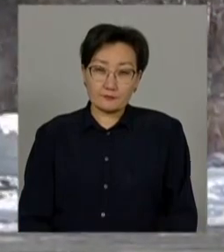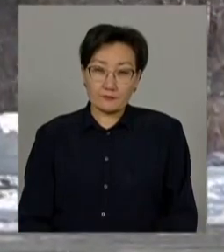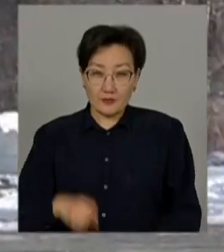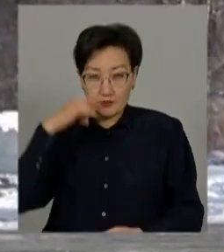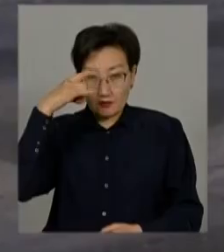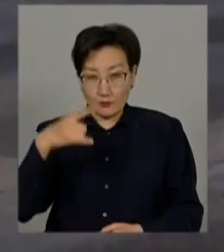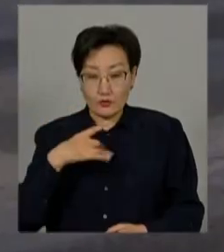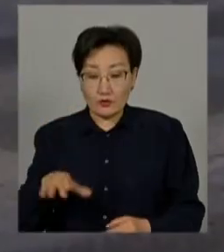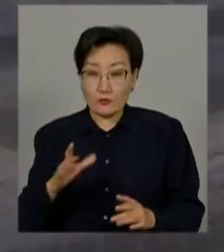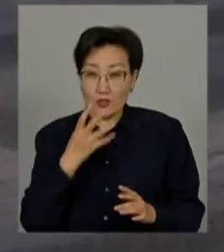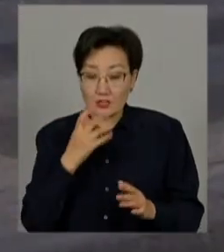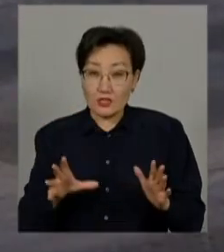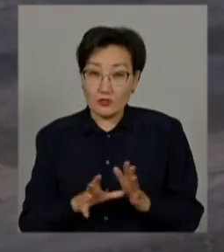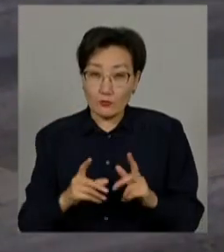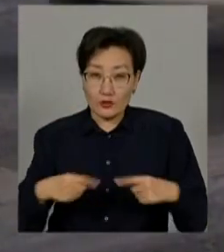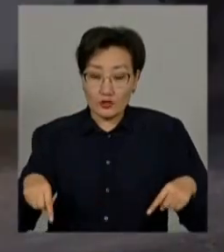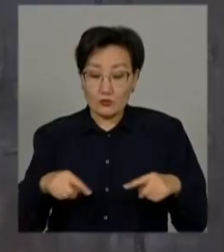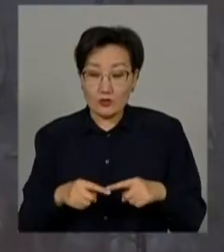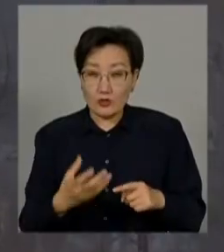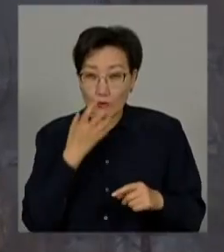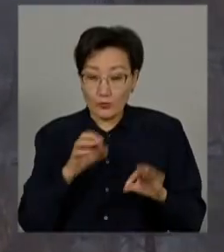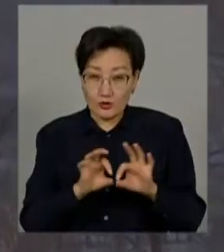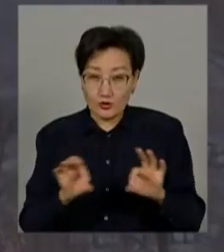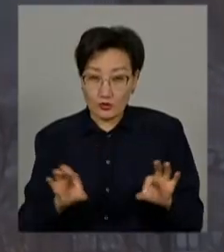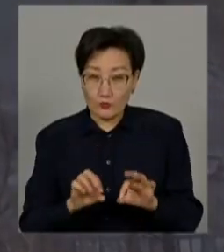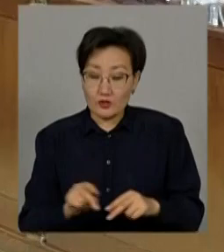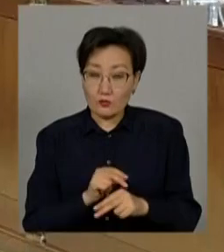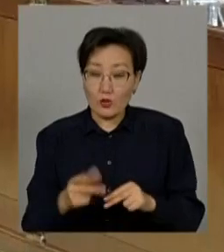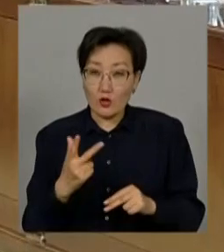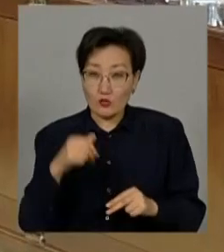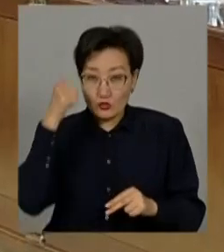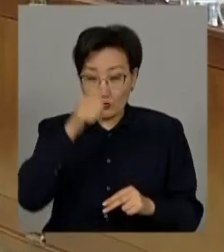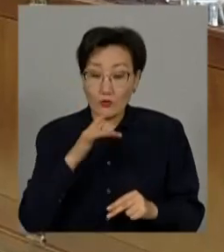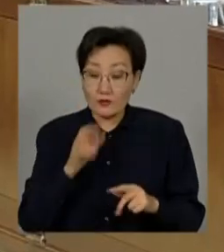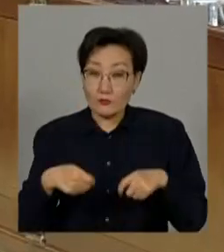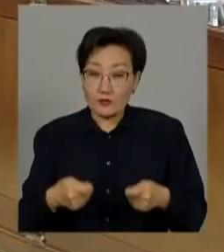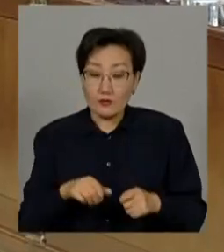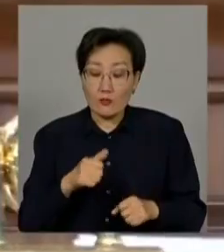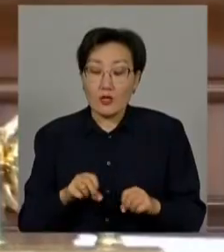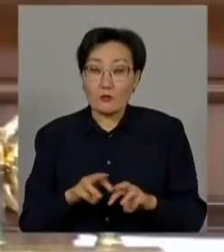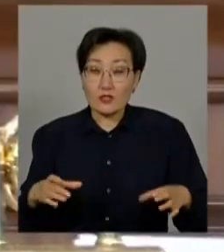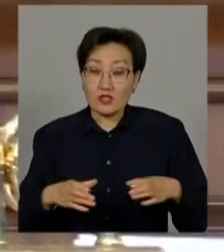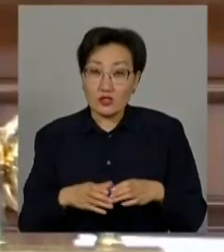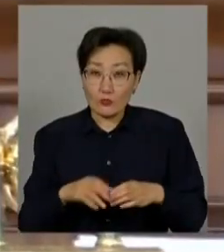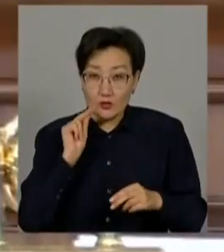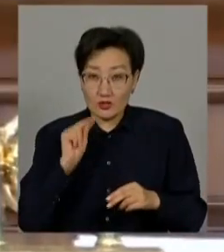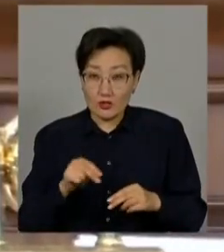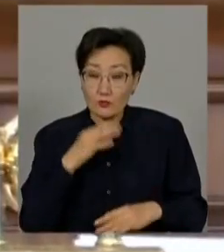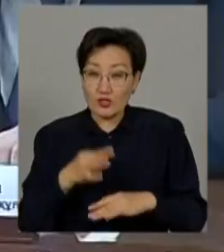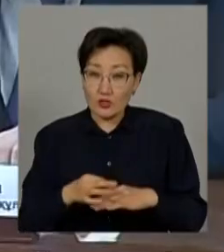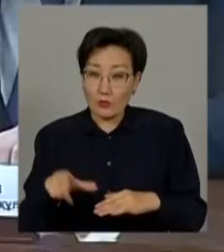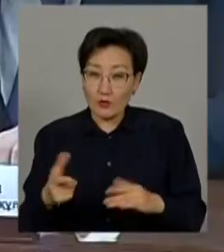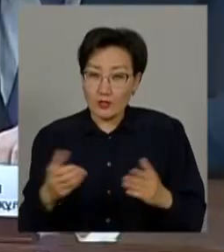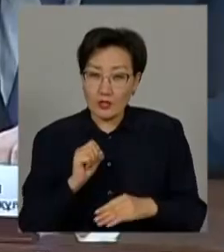Елдегі барлық жылу электр станциясы мен жылу желілерін жөндеуге 3 жыл уақыт берілді. Үкіметті сынға алған президент жауаптыларға